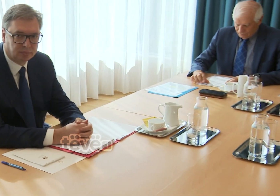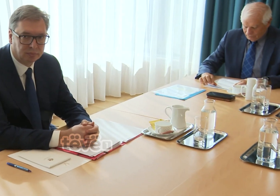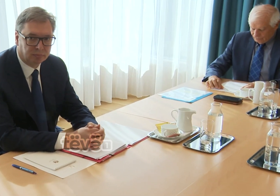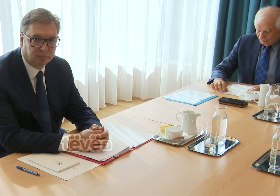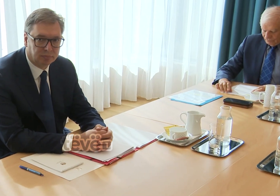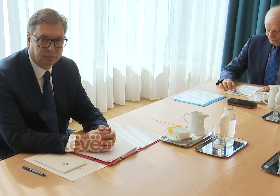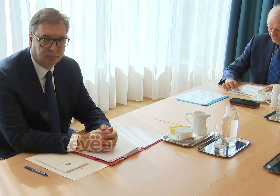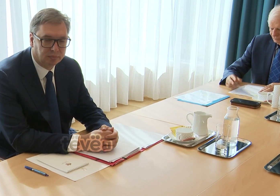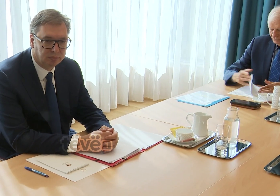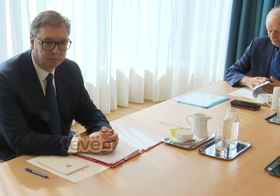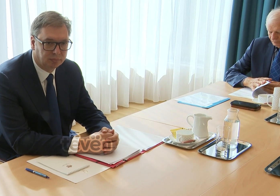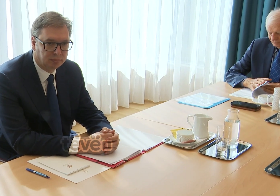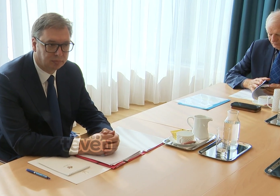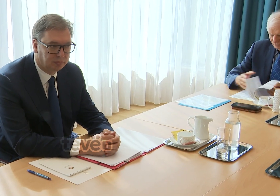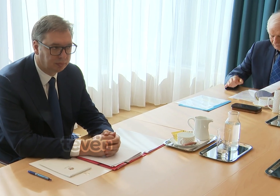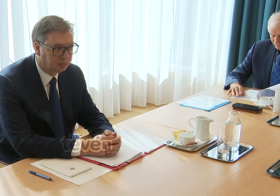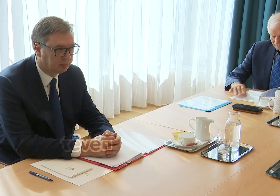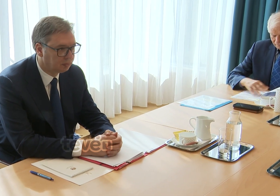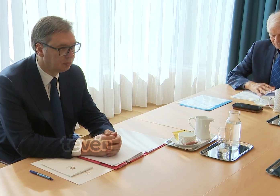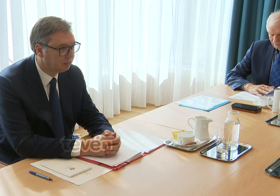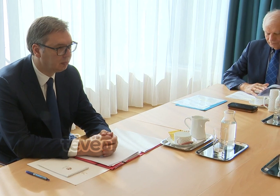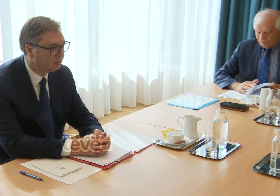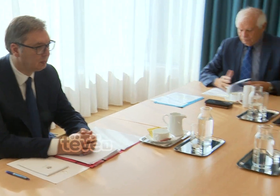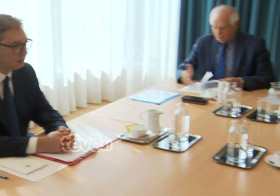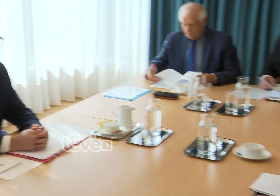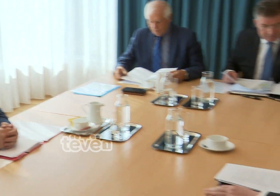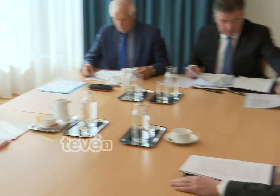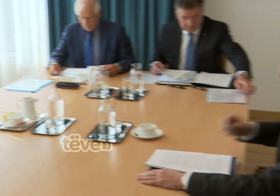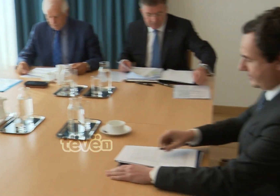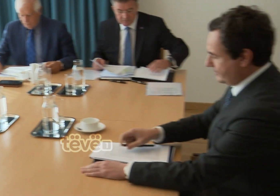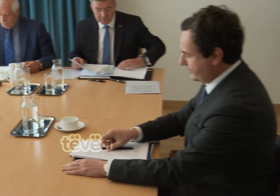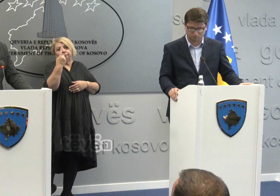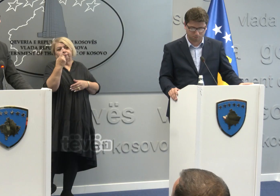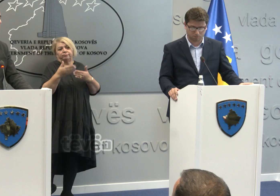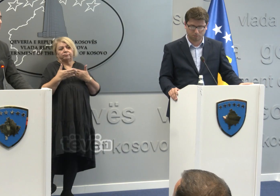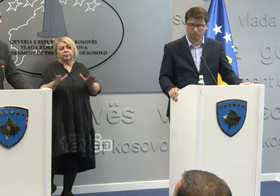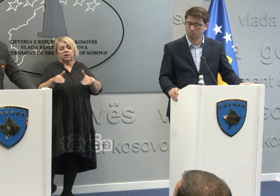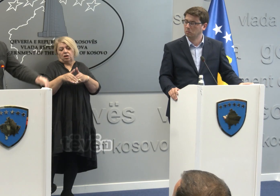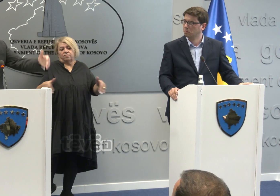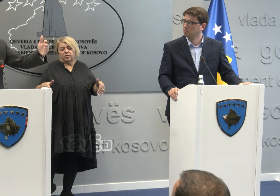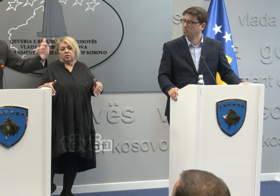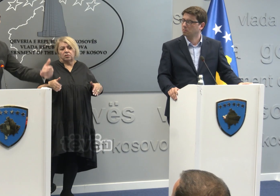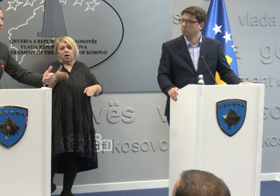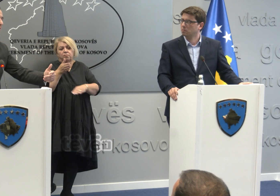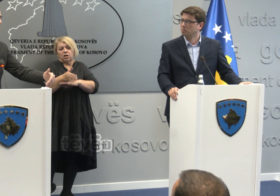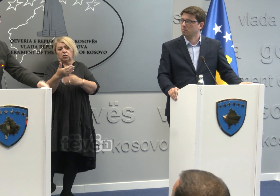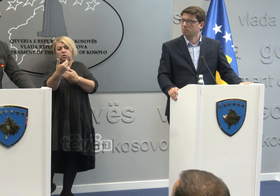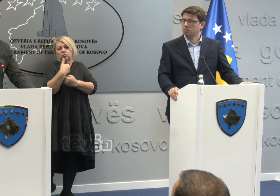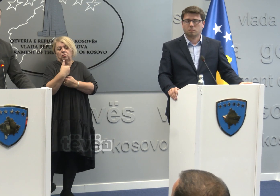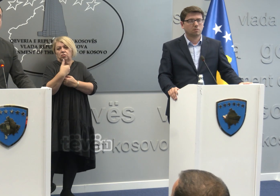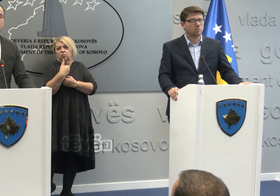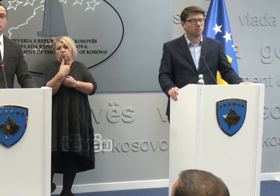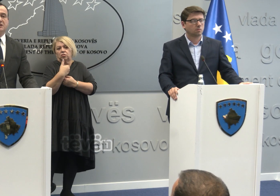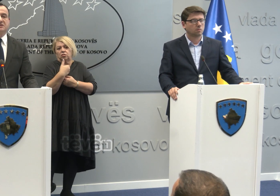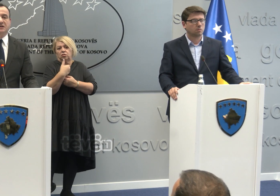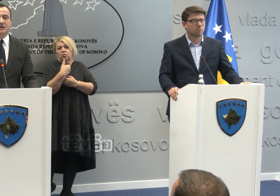shefi ekzekutivit foli edhe për rrugën e dialogut në mes Kosovës dhe Serbisë. Edhe këtëherë, Kurti bëri thirrje për